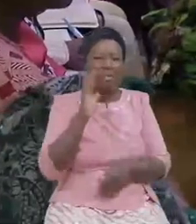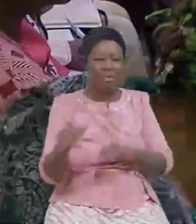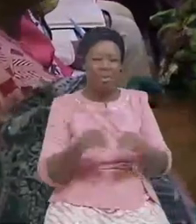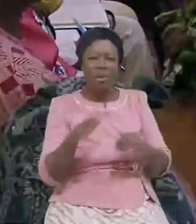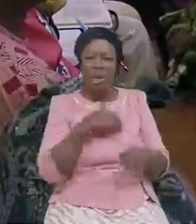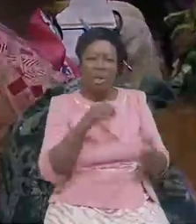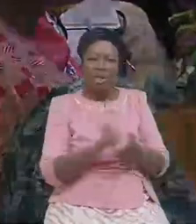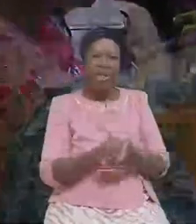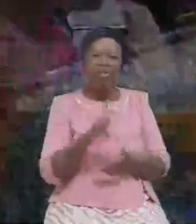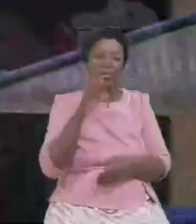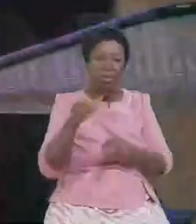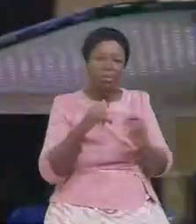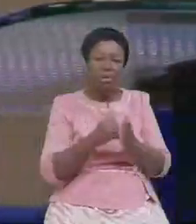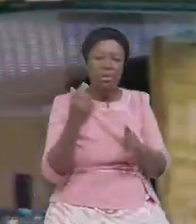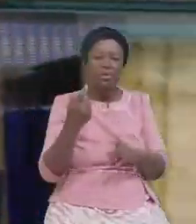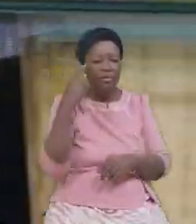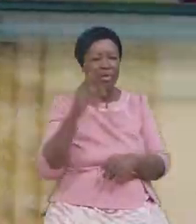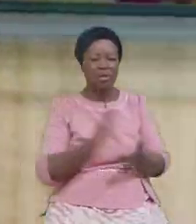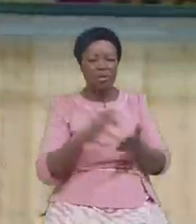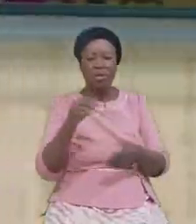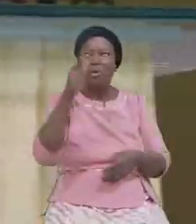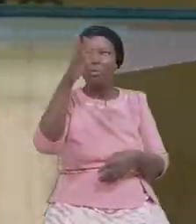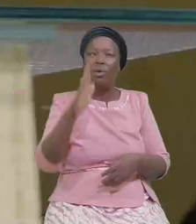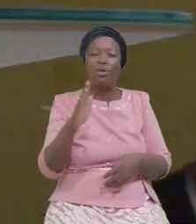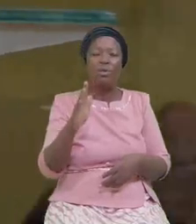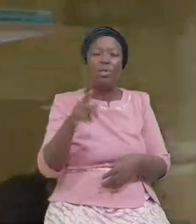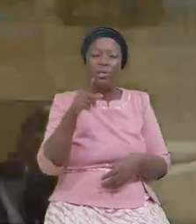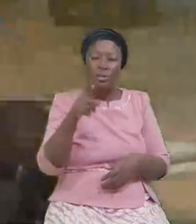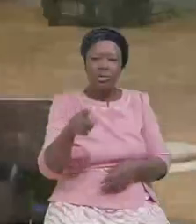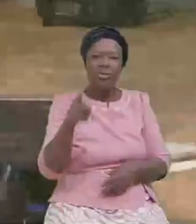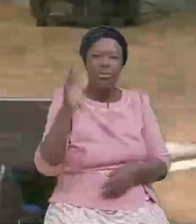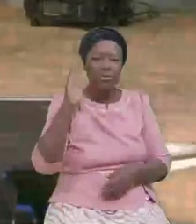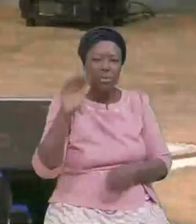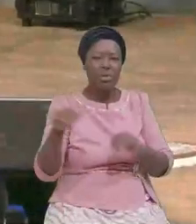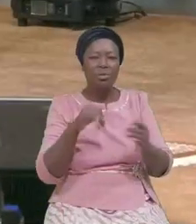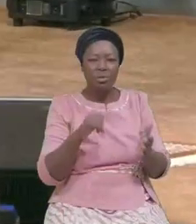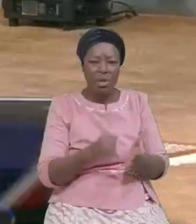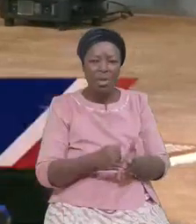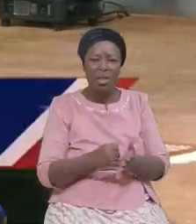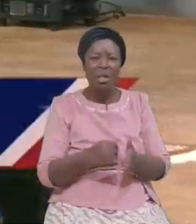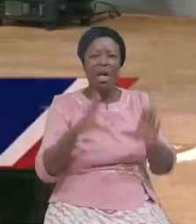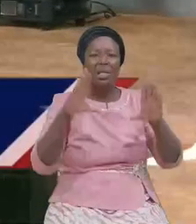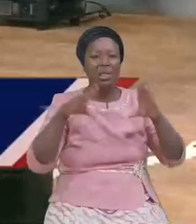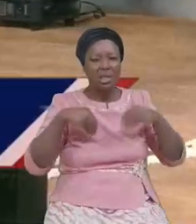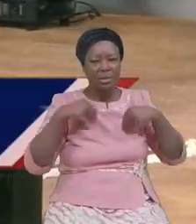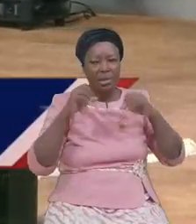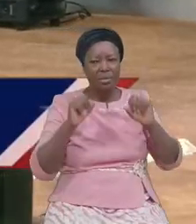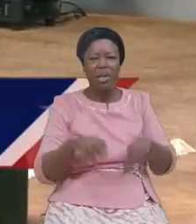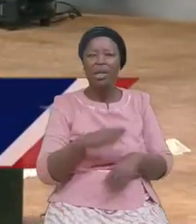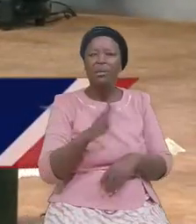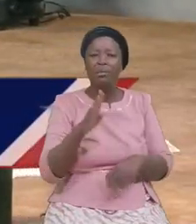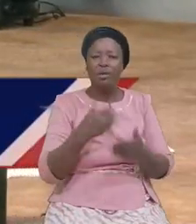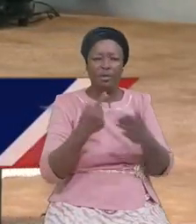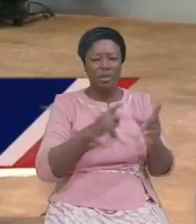que cela fait, qu'il le fasse pour la gloire de Dieu, que vous soyez celui qui les faisant de façon acceptable devant le